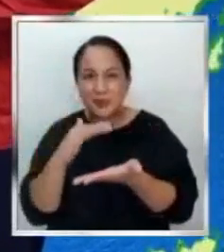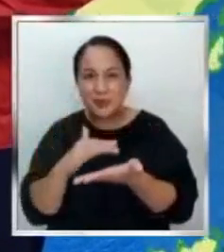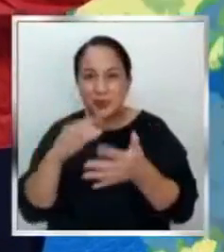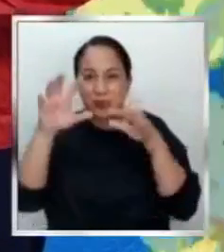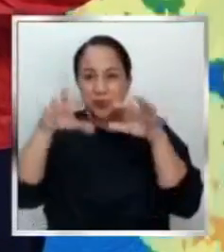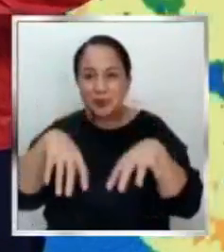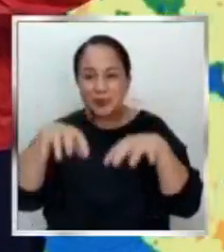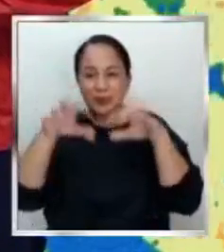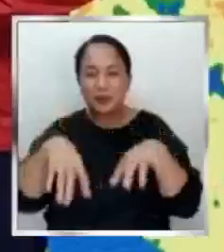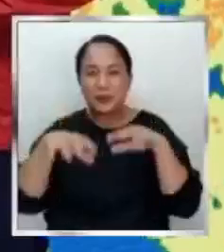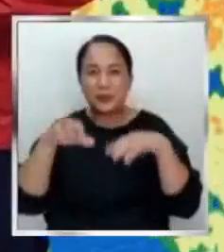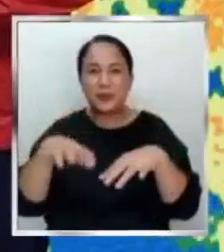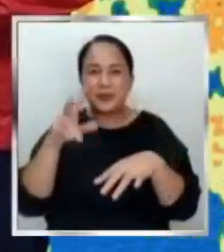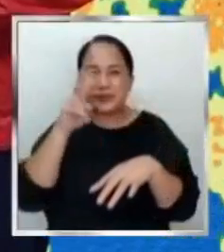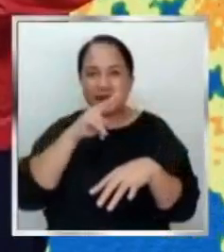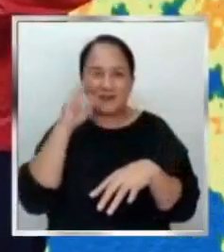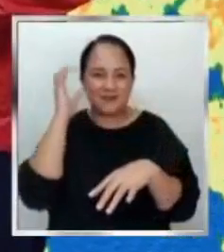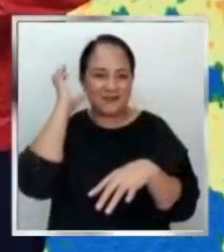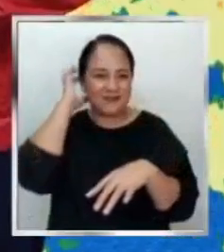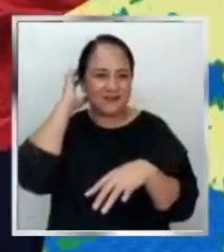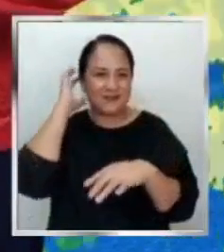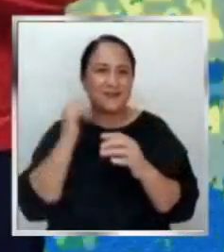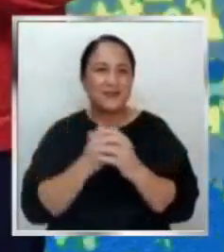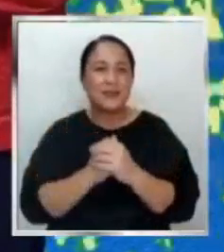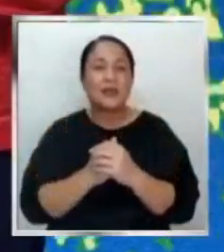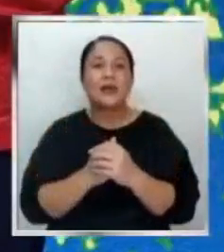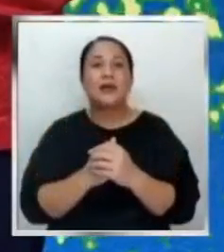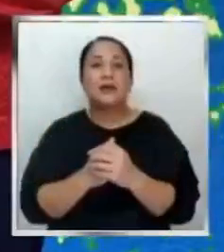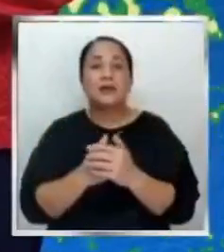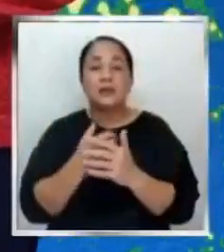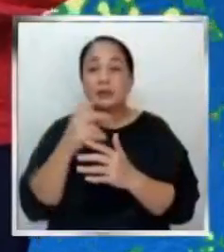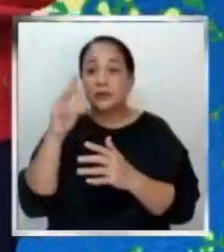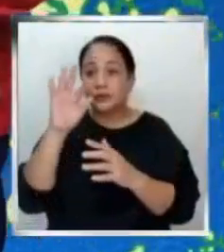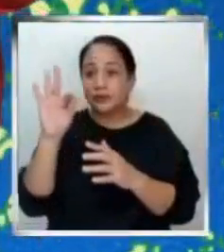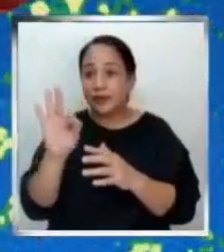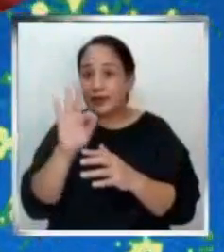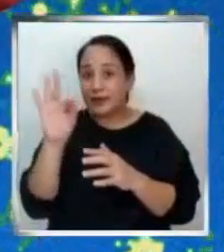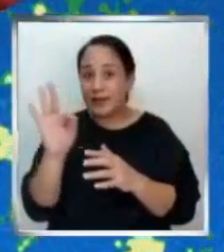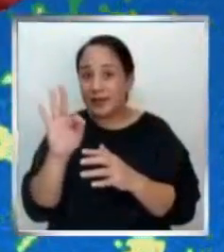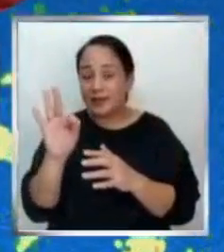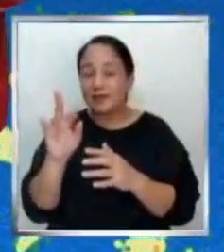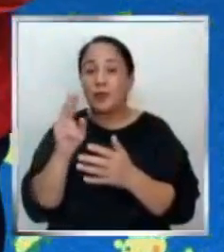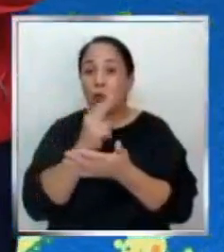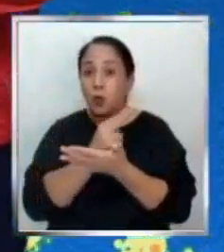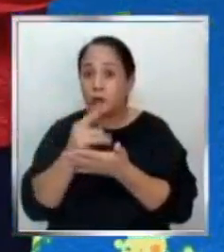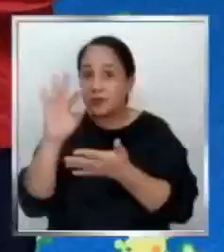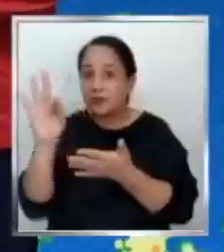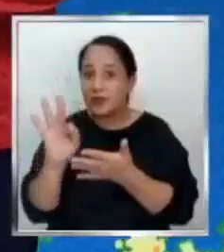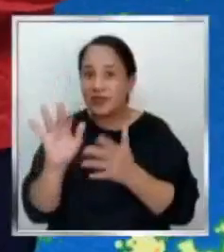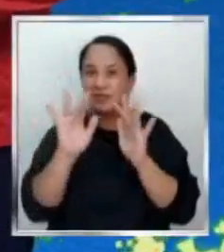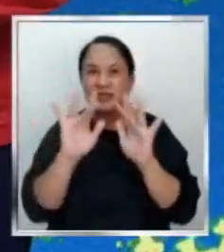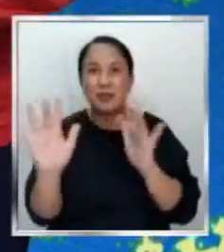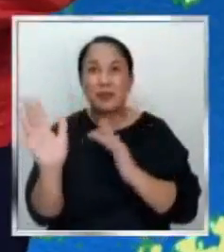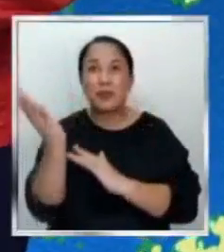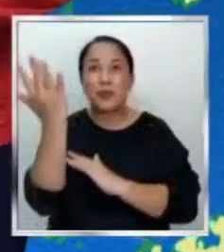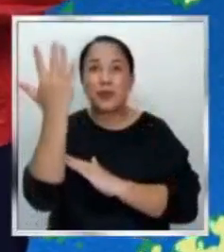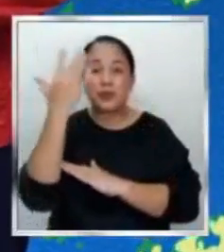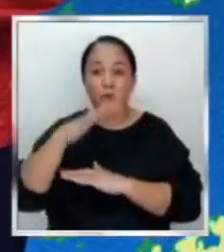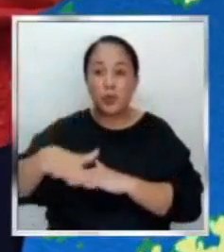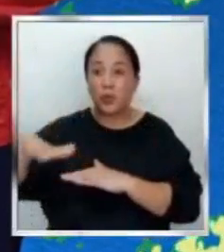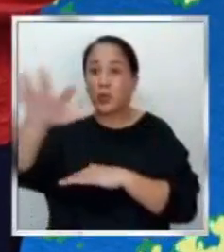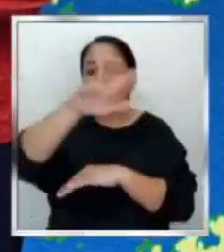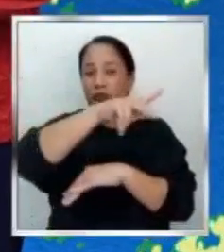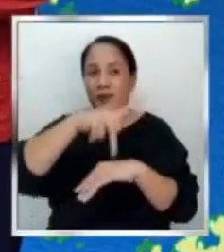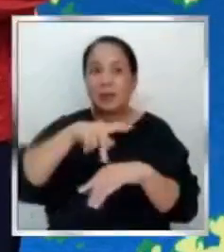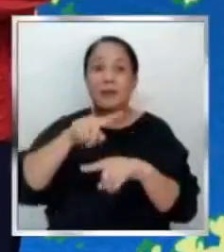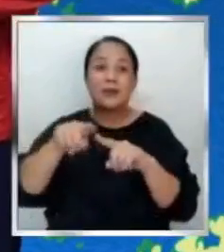dyan sa Visayas at Mindanao. Pagdating ng Biyernes Santo, halos walang ulan sa umaga sa buong Pilipinas. Pagdating ng